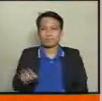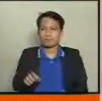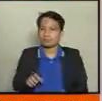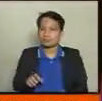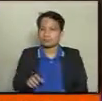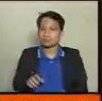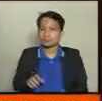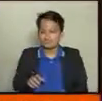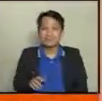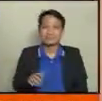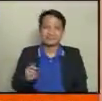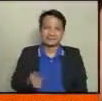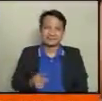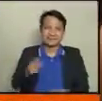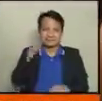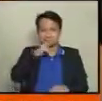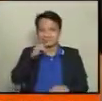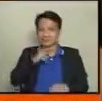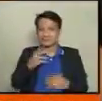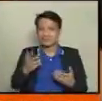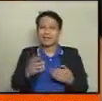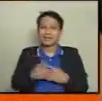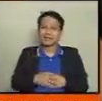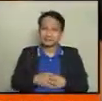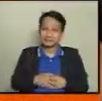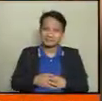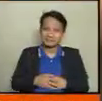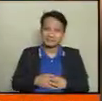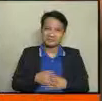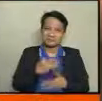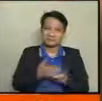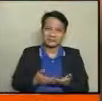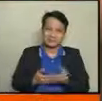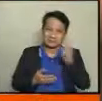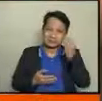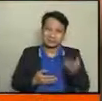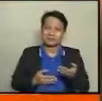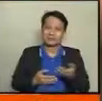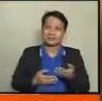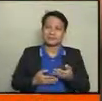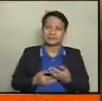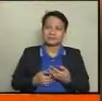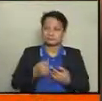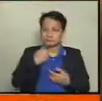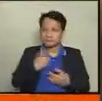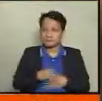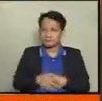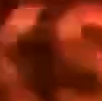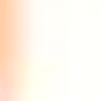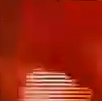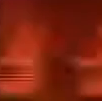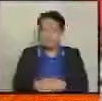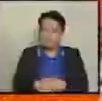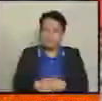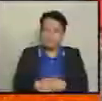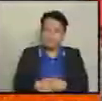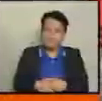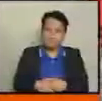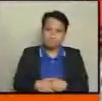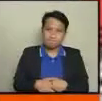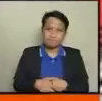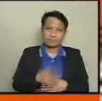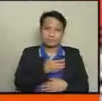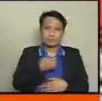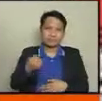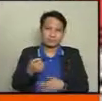o mapuntang Visayas dahil sa bagyong Ursula. Narito yung bahagi ng ating panayam kanina kay Jeric. Kukuhaan daw